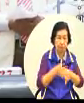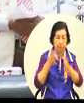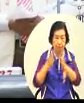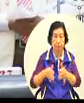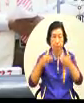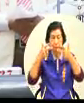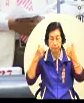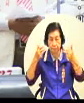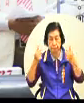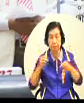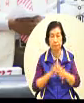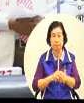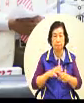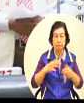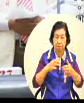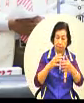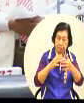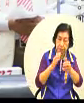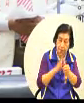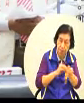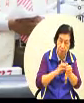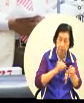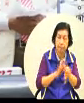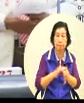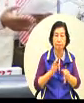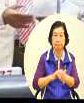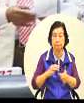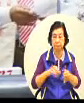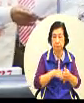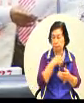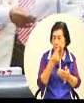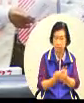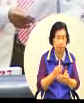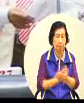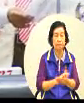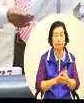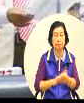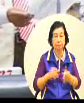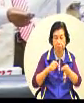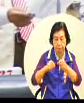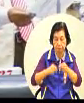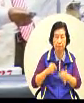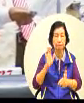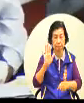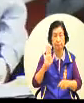学习体验，还有营队整体做规划。 好，谢谢局长。